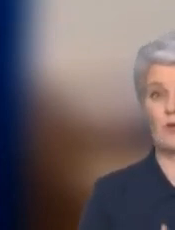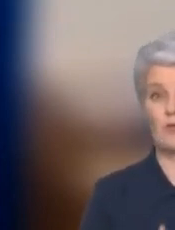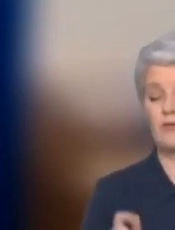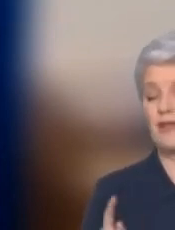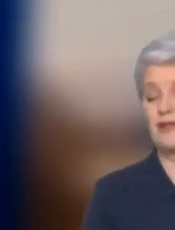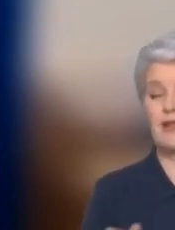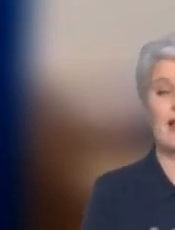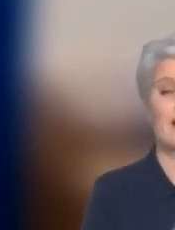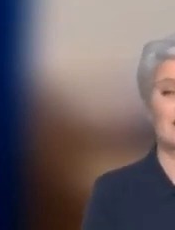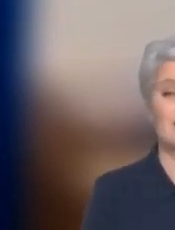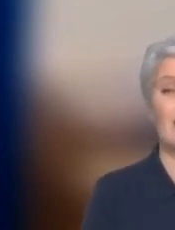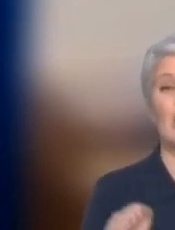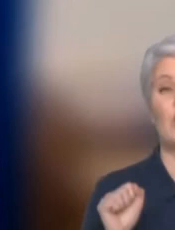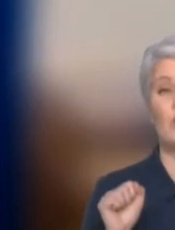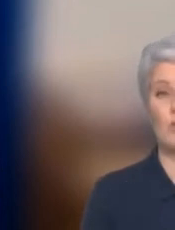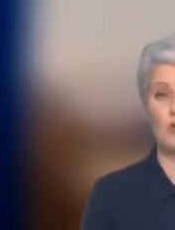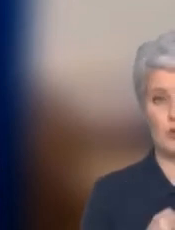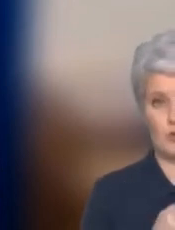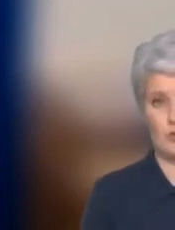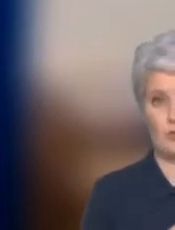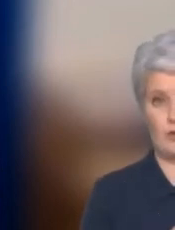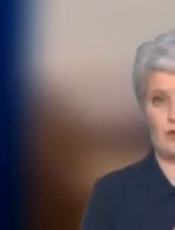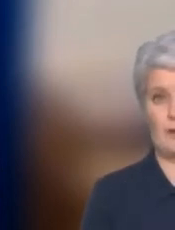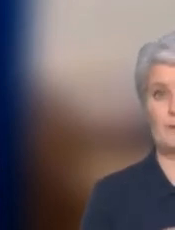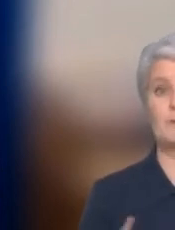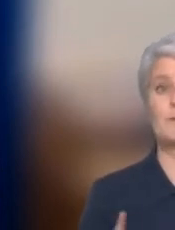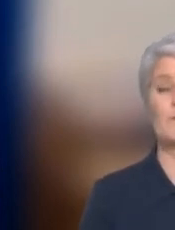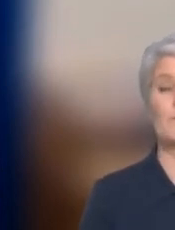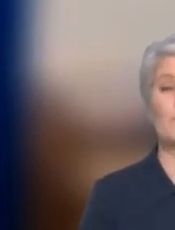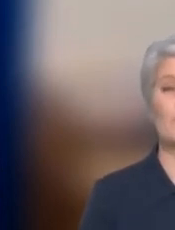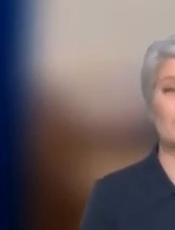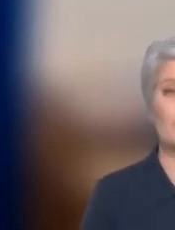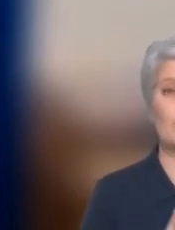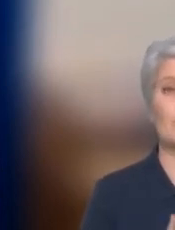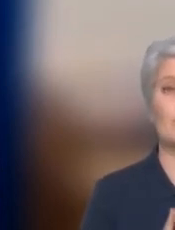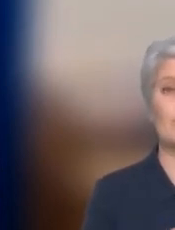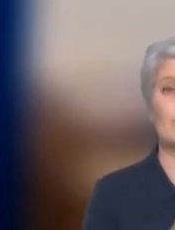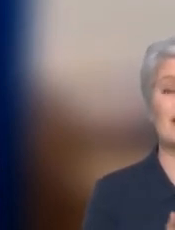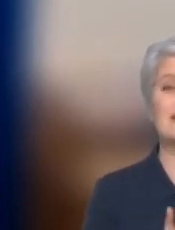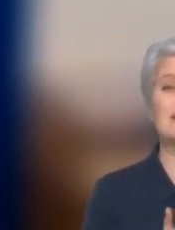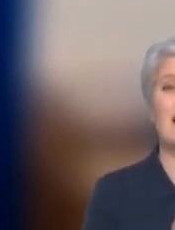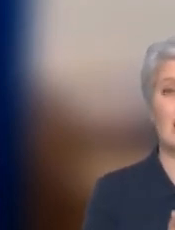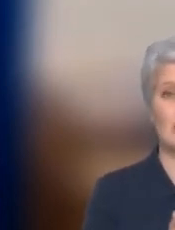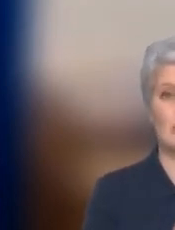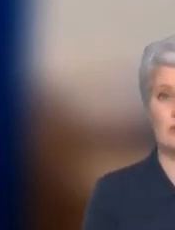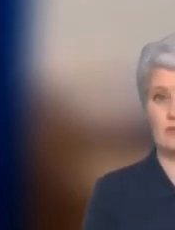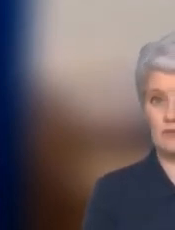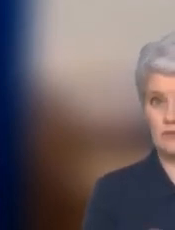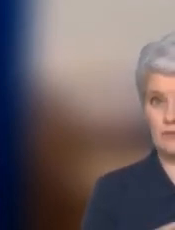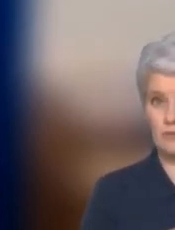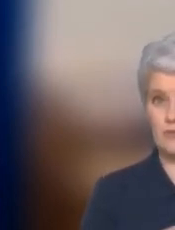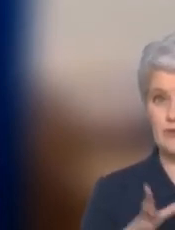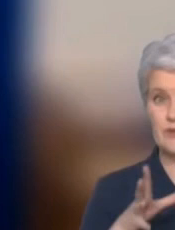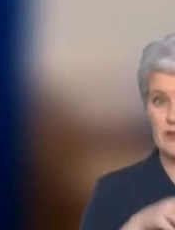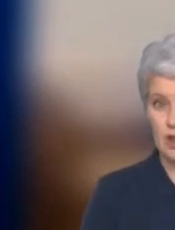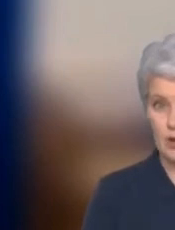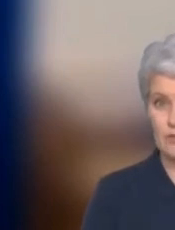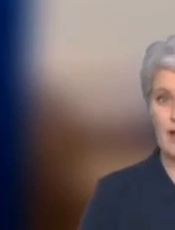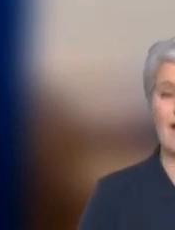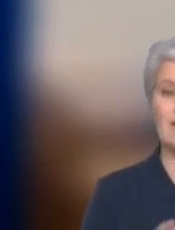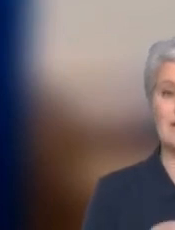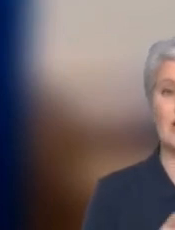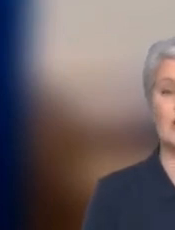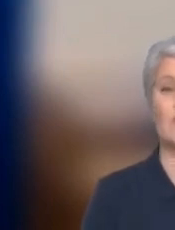кому буде зручніше, це можна зробити. Щоб повністю страховий стаж за цілий місяць був зарахований, внесок має бути